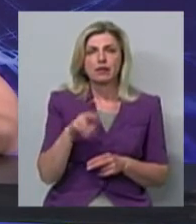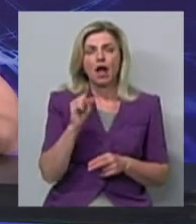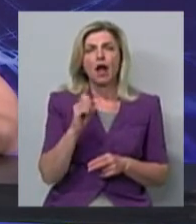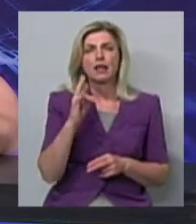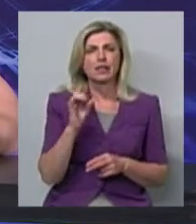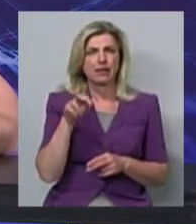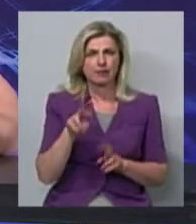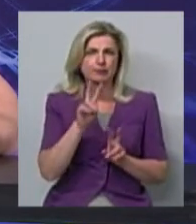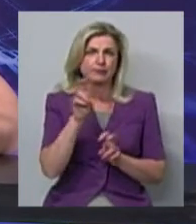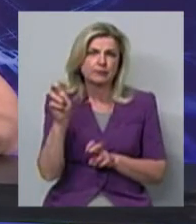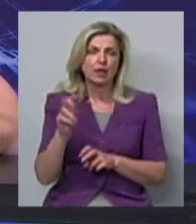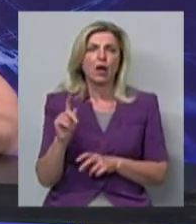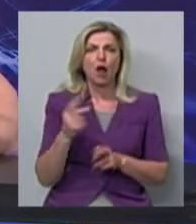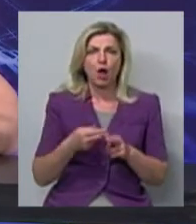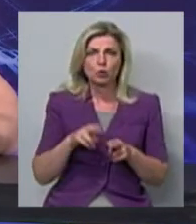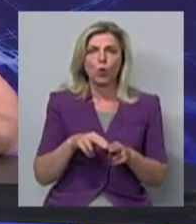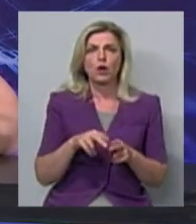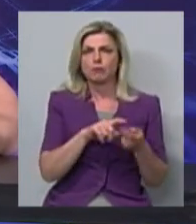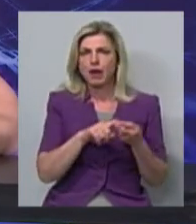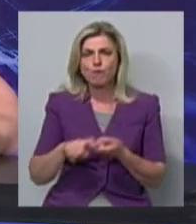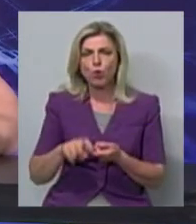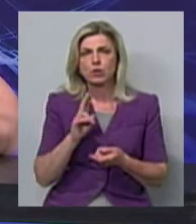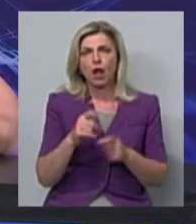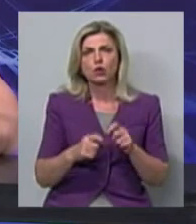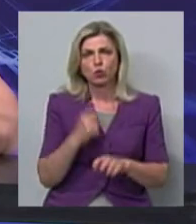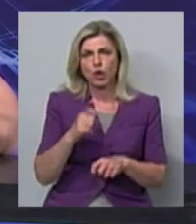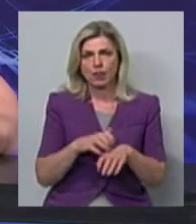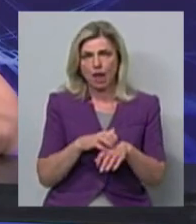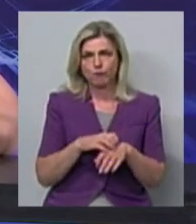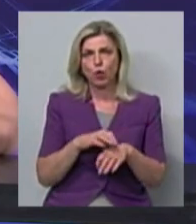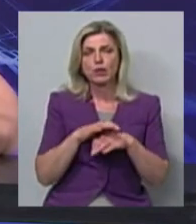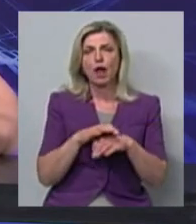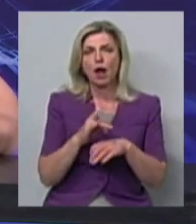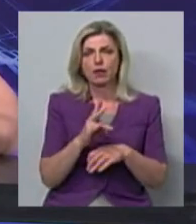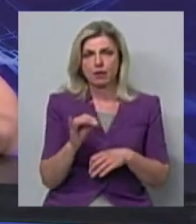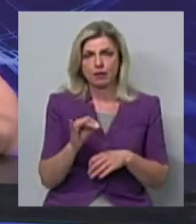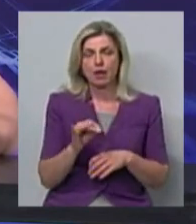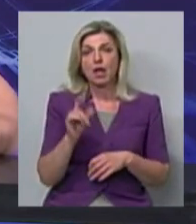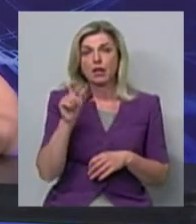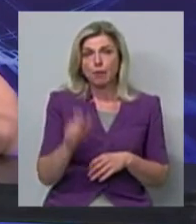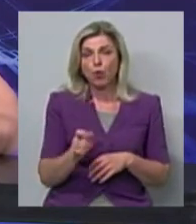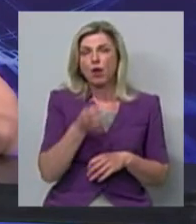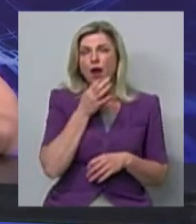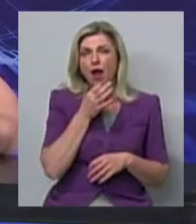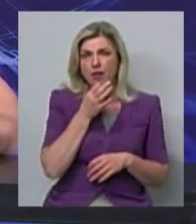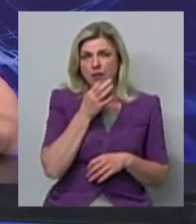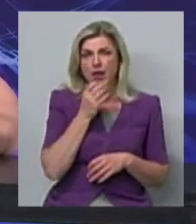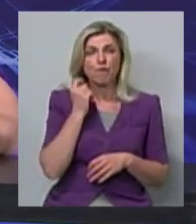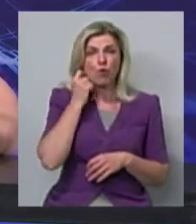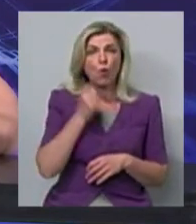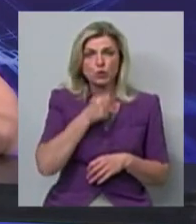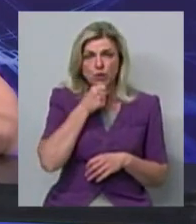нарушение обмена которого, собственно говоря, лежит в основе этого заболевания. И ребенок, который на ранних этапах получает это